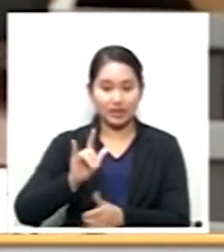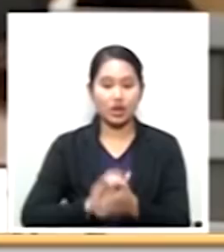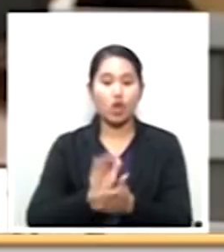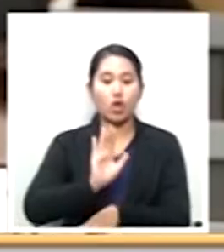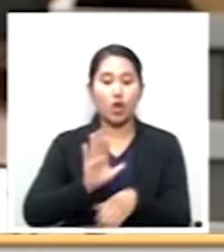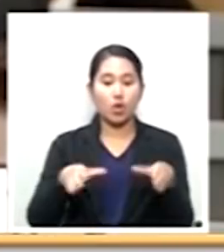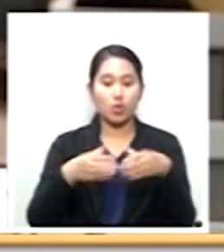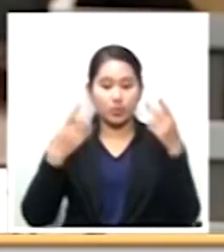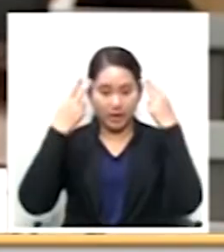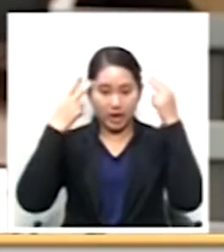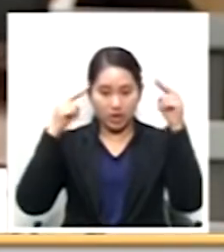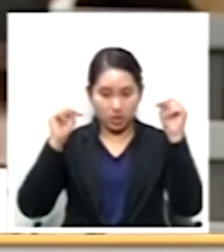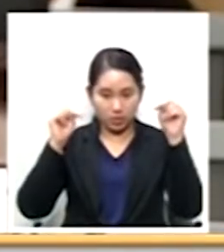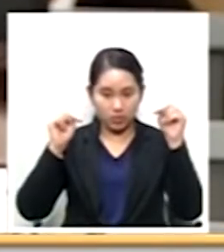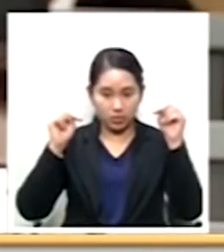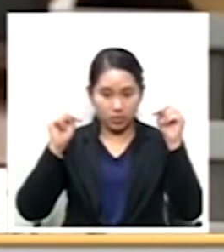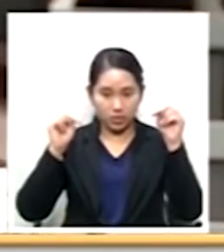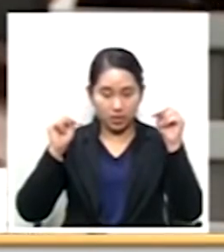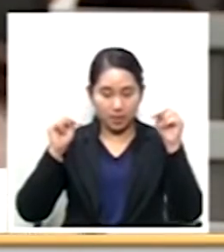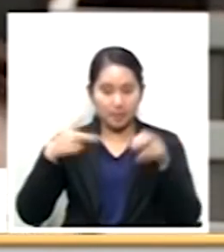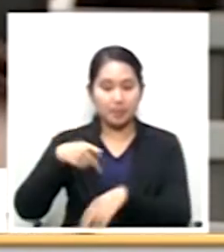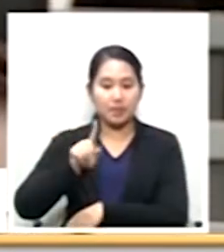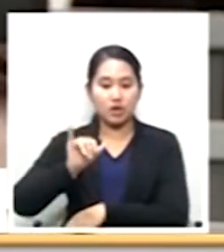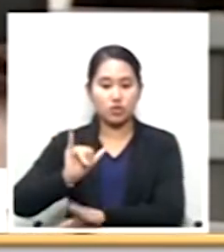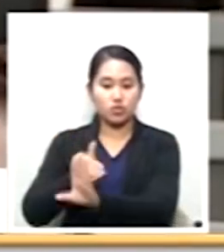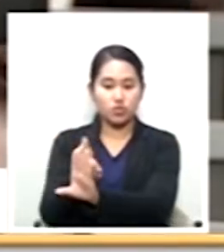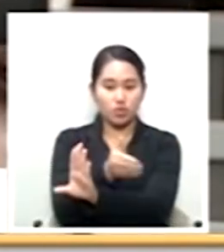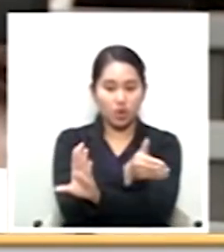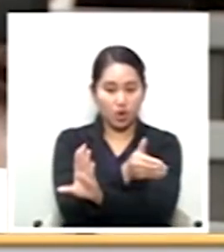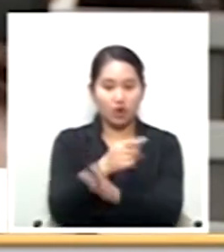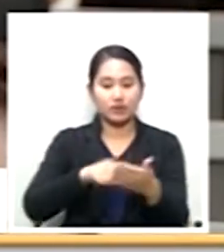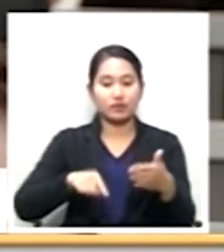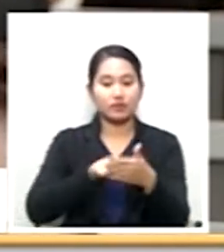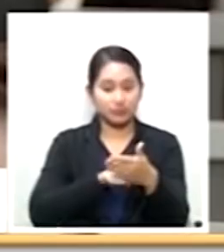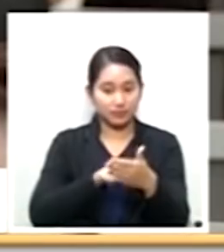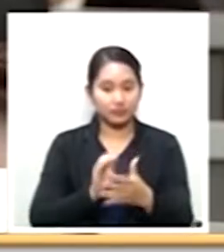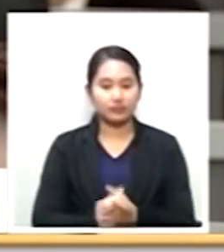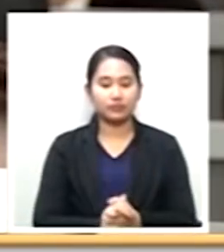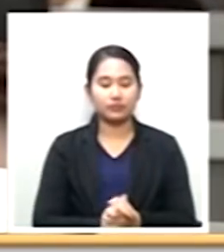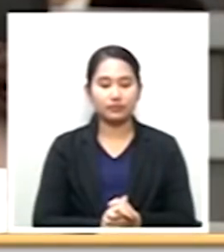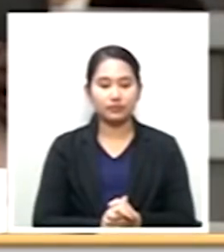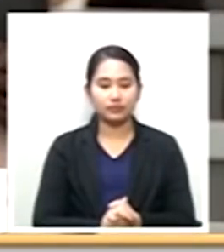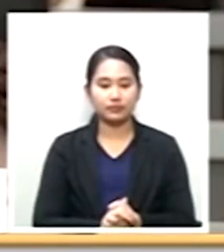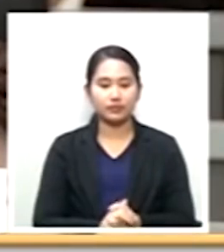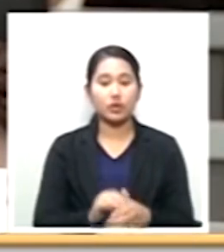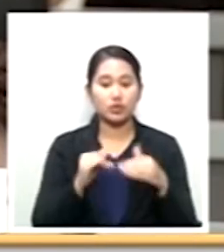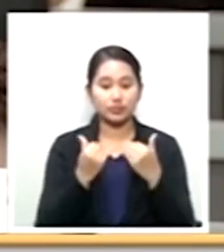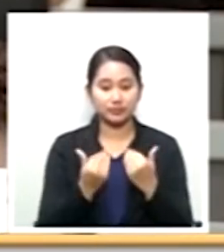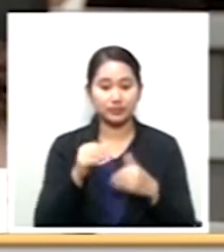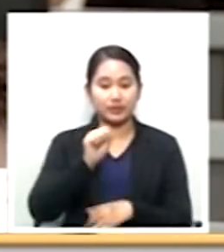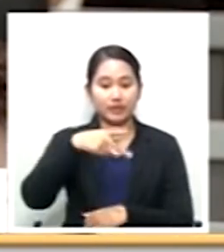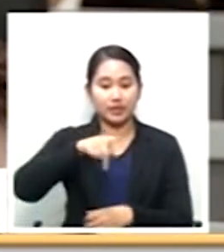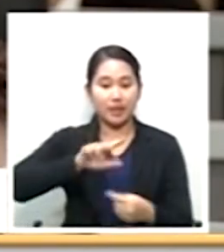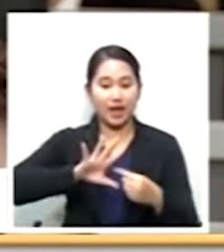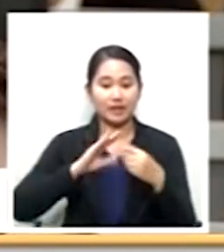ของพลเอกประยุทธ์จันทร์โอชาก่อนที่จะมีการเลือกตั้งยังไม่นับรวมถึงสภาแห่งนี้2